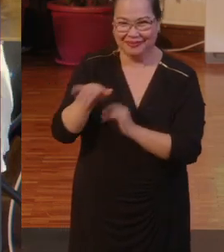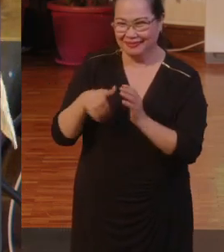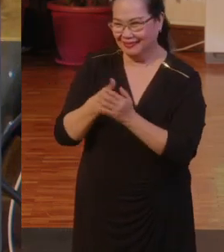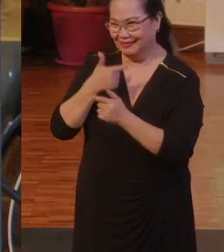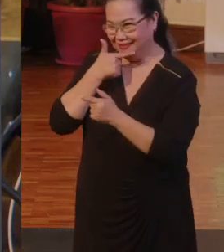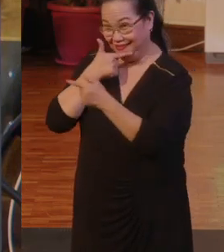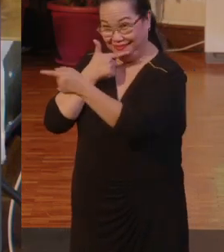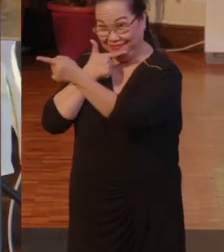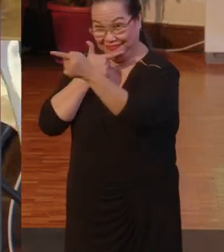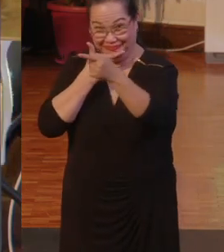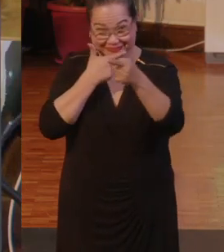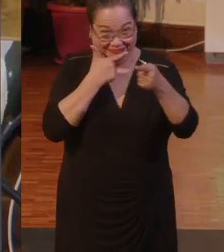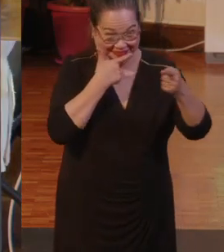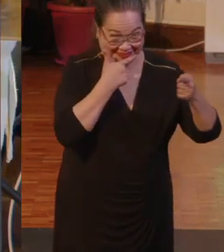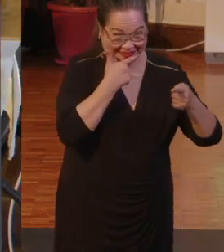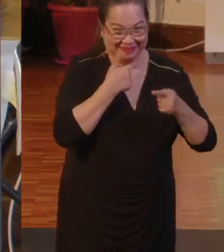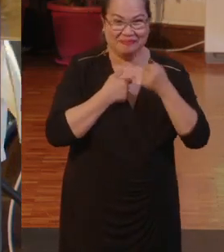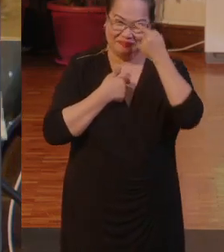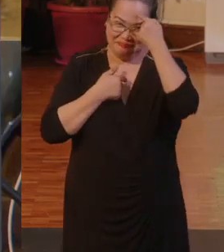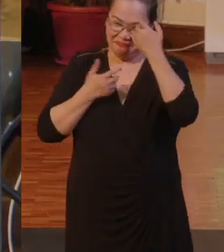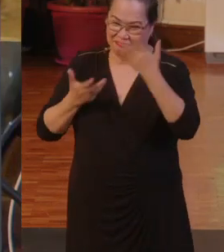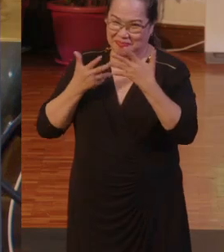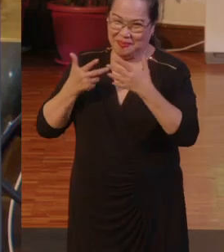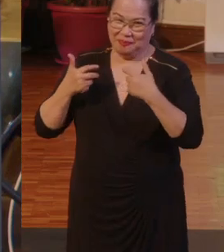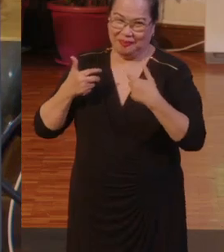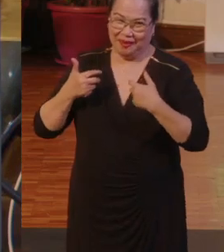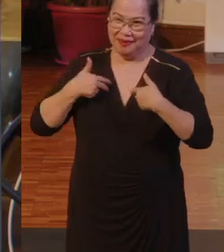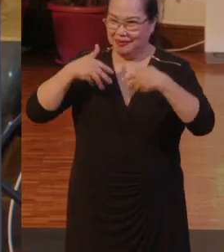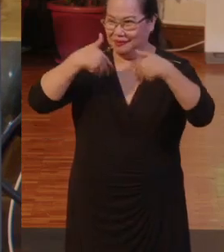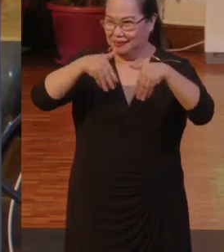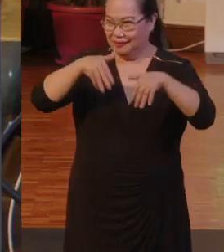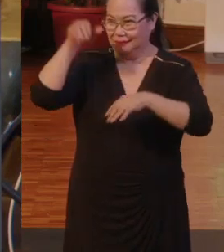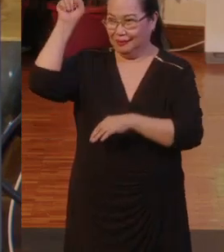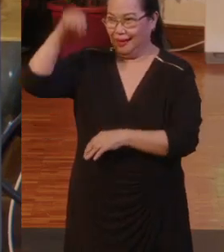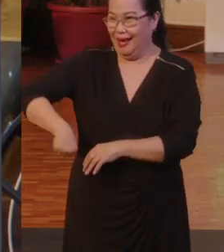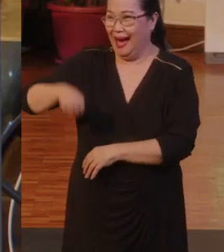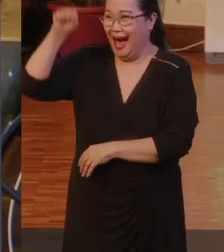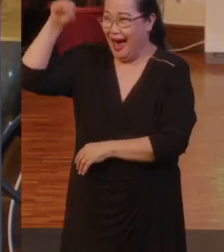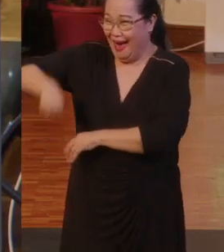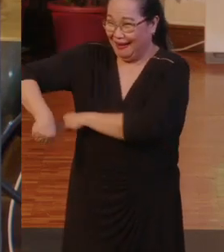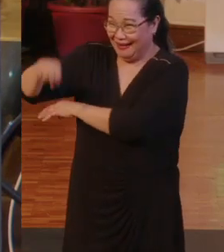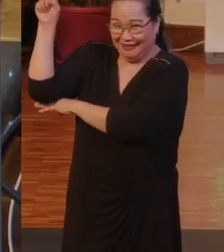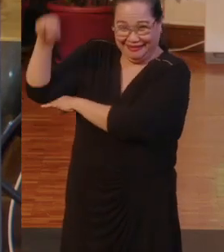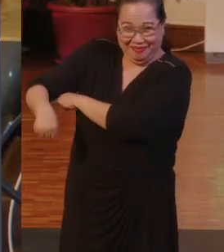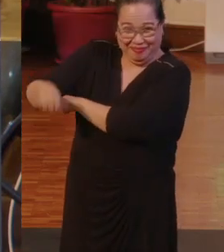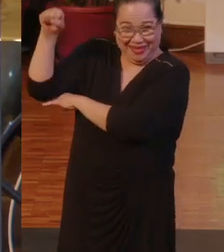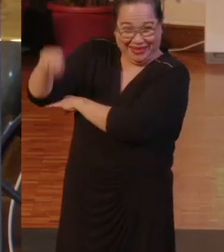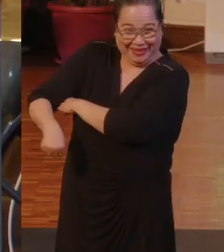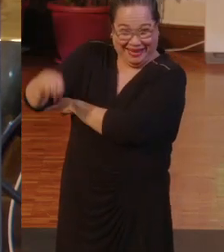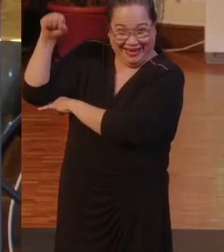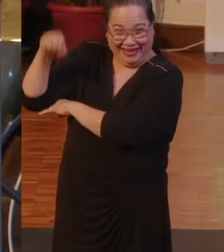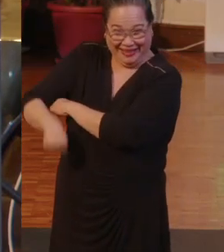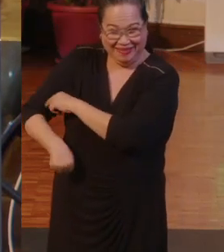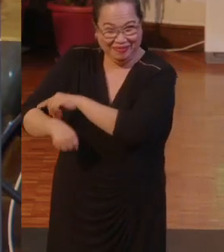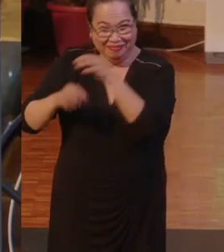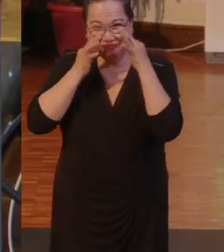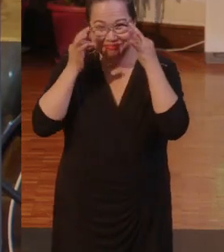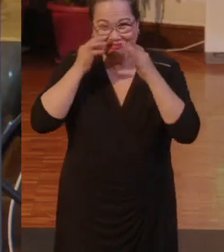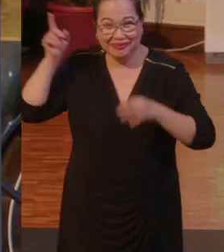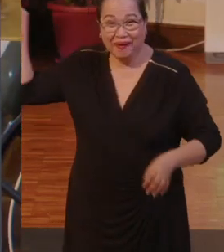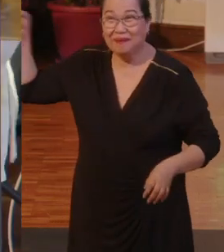or distress or persecution or famine or nakedness or danger